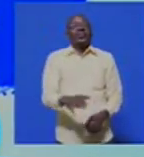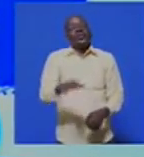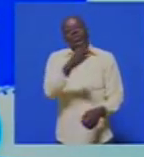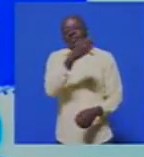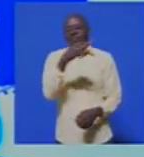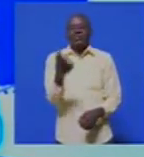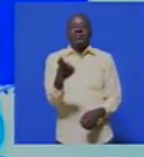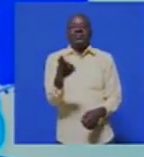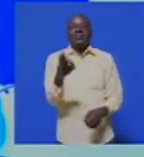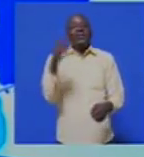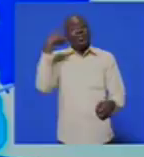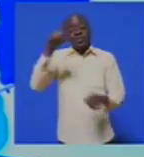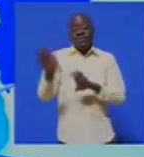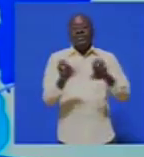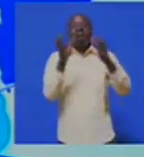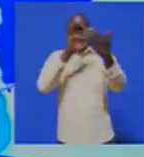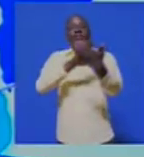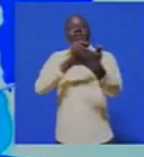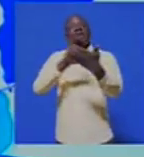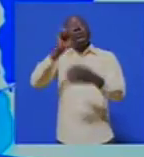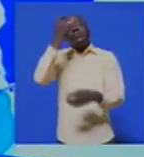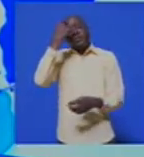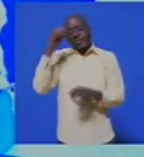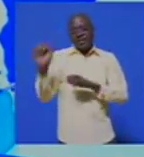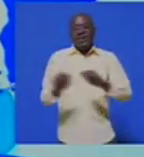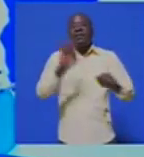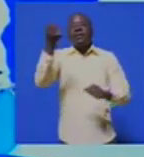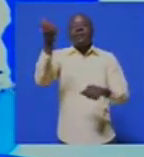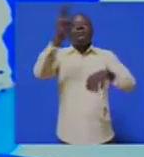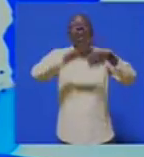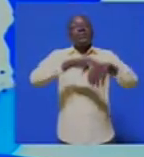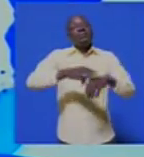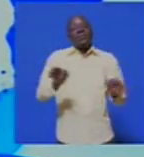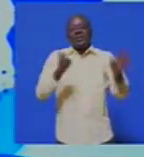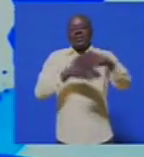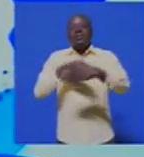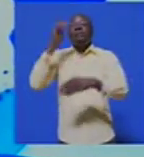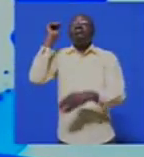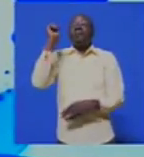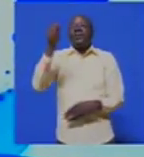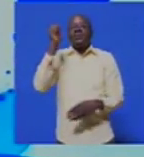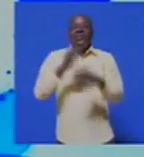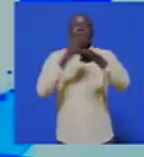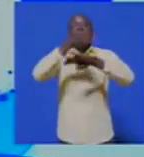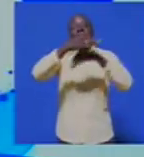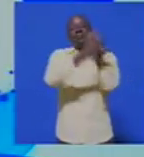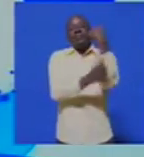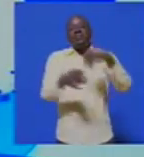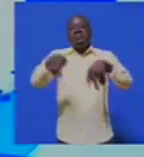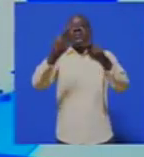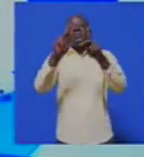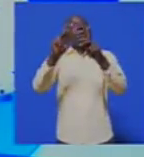Faso. Pour y faire face, l'État s'est engagé à mettre en place des boutiques témoins à travers le pays pour permettre aux